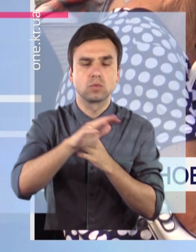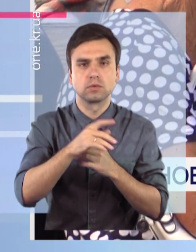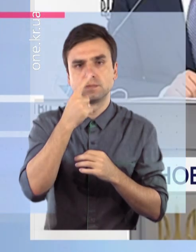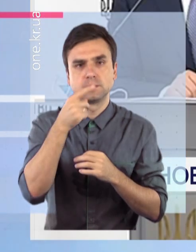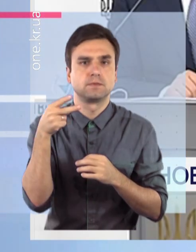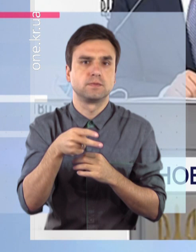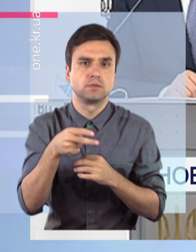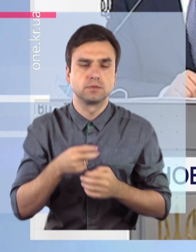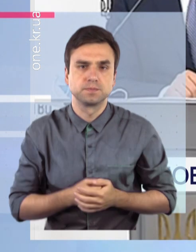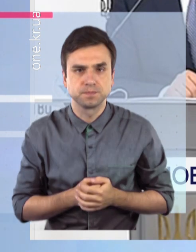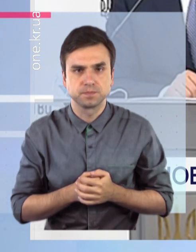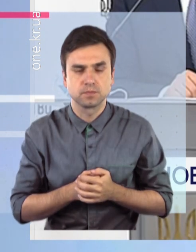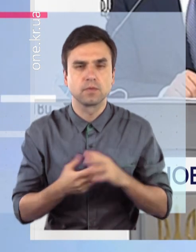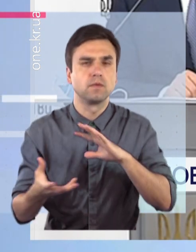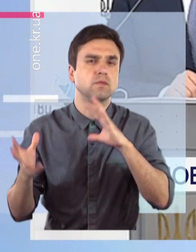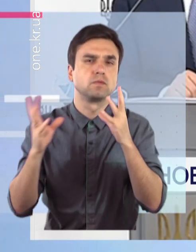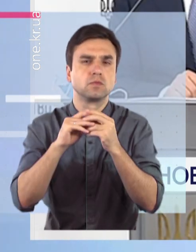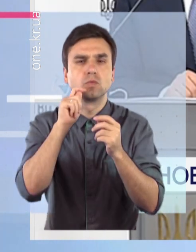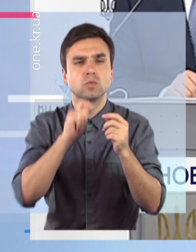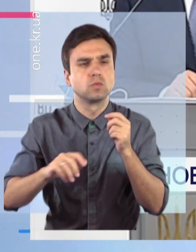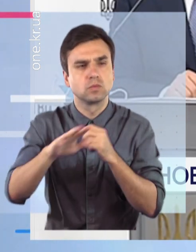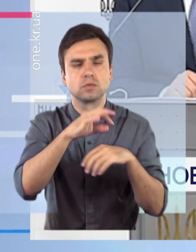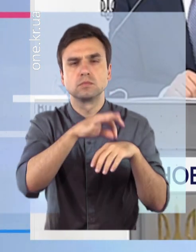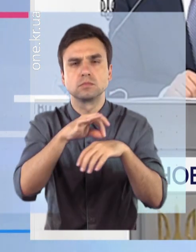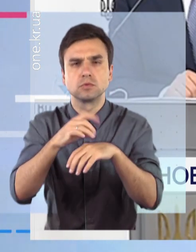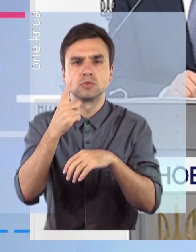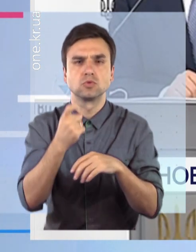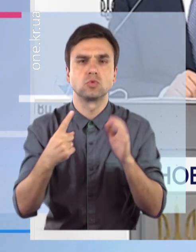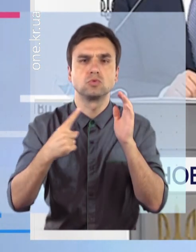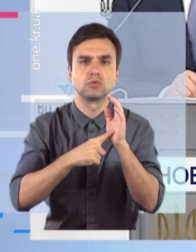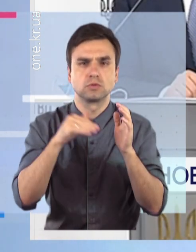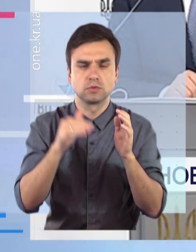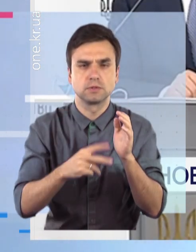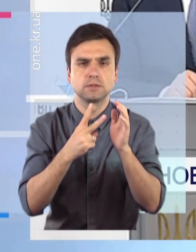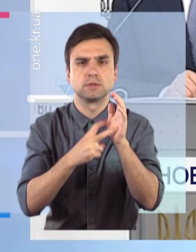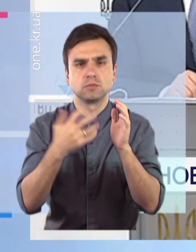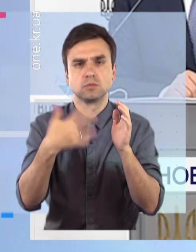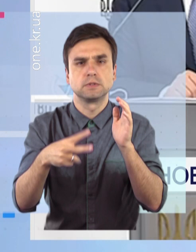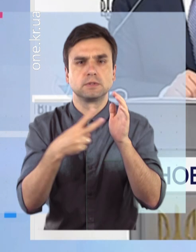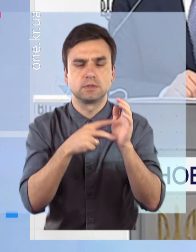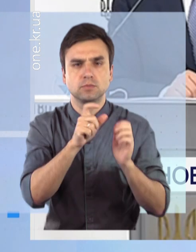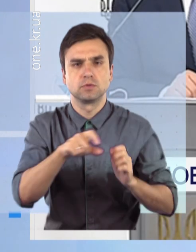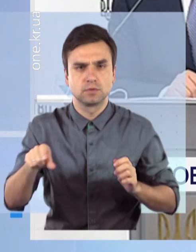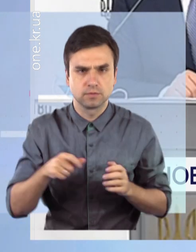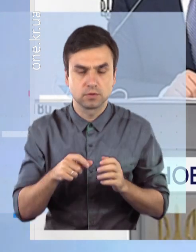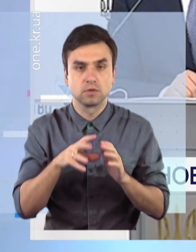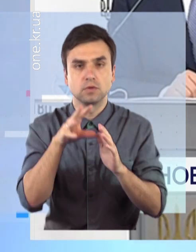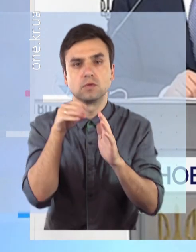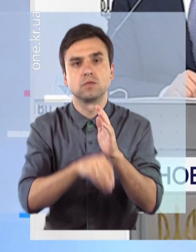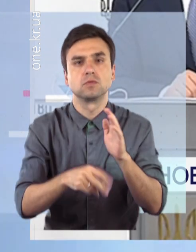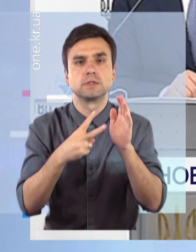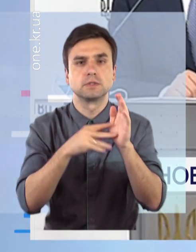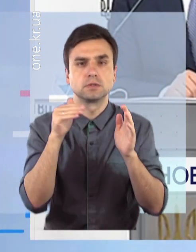Україні. Загалом за весь час пандемії в Україні захворіло 106 757 людей. З